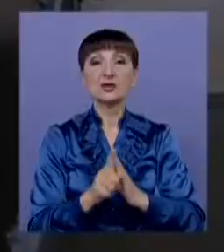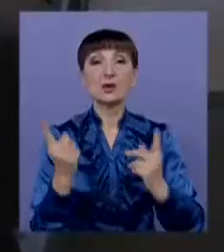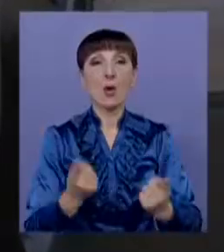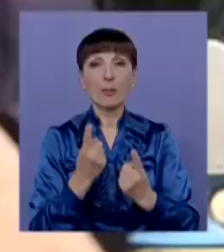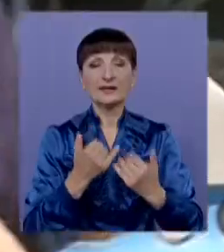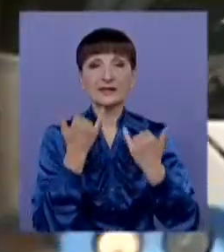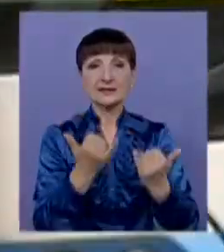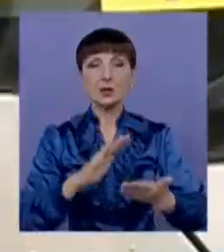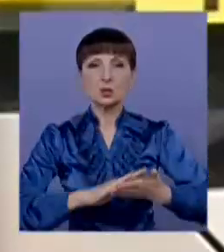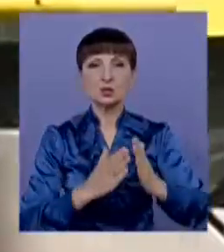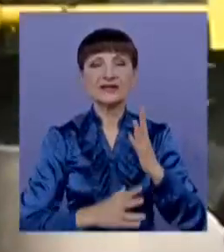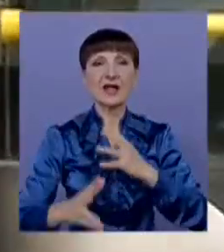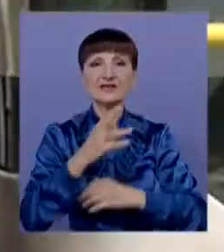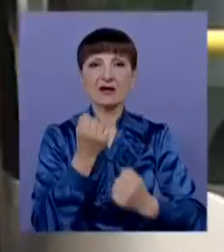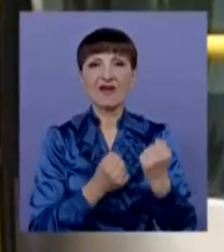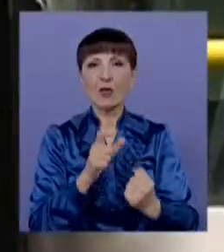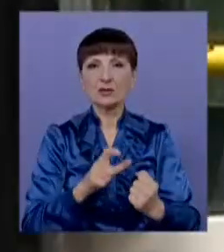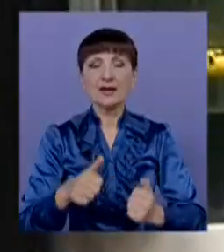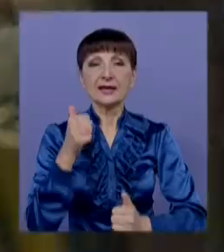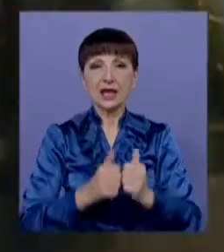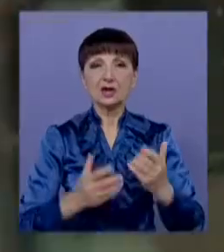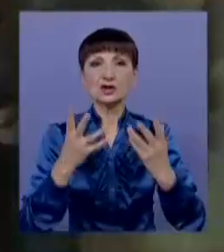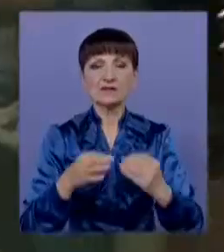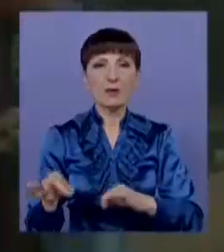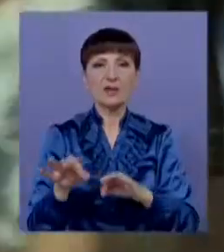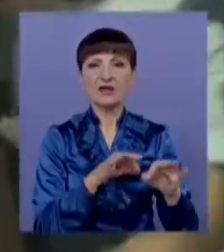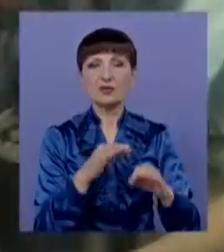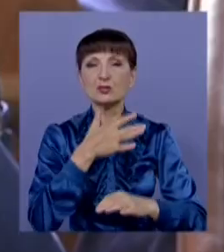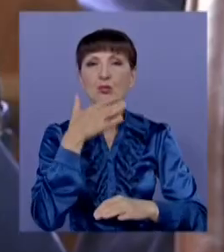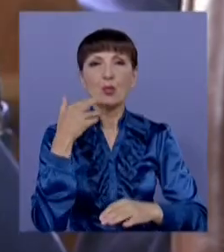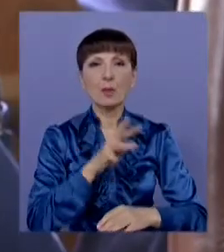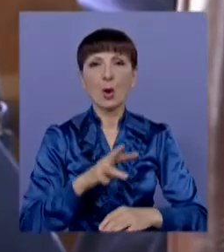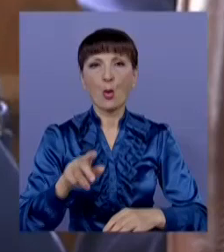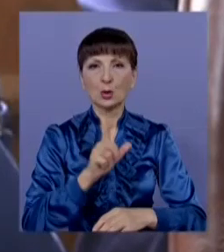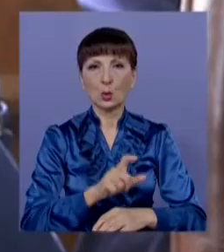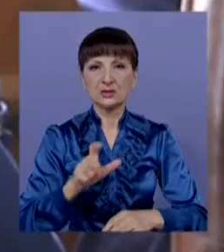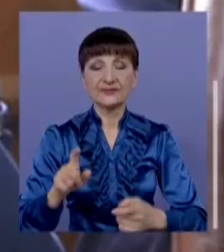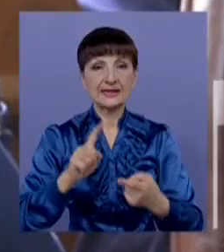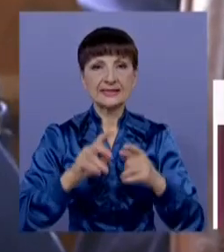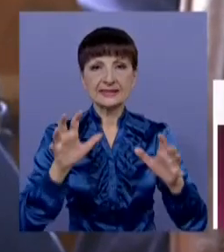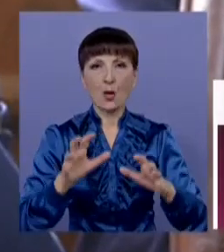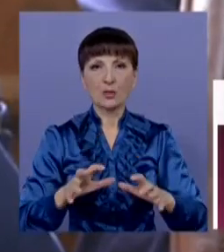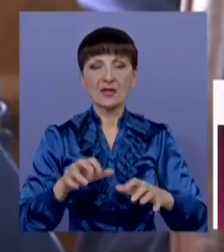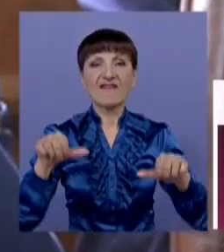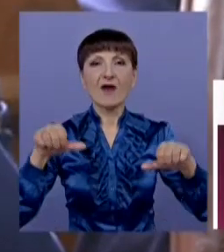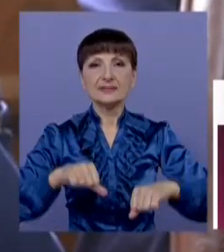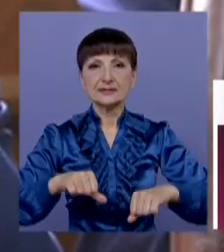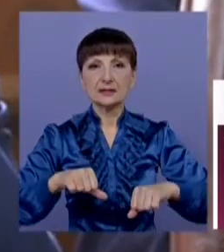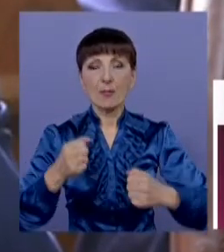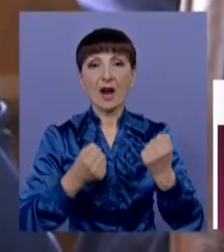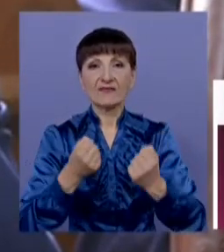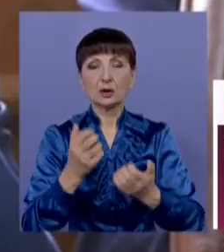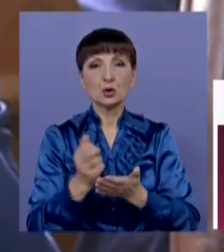Создать условия для всех водителей, ведь они ежедневно перевозят 1 000 000 людей. Согласно закону, водительские права могут получить